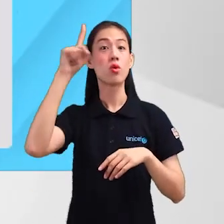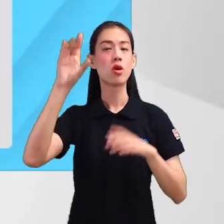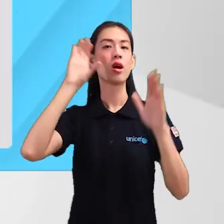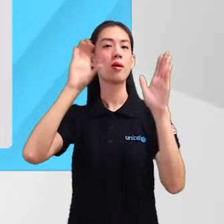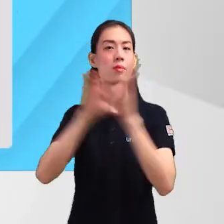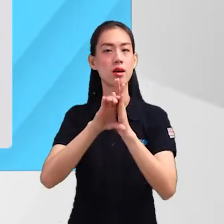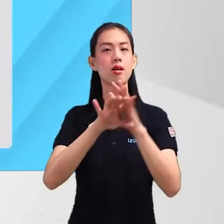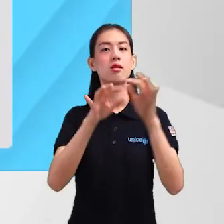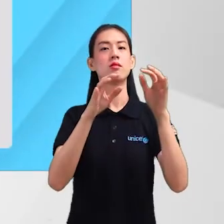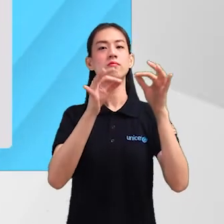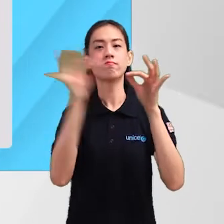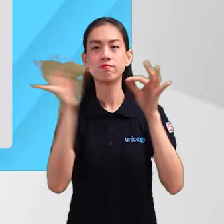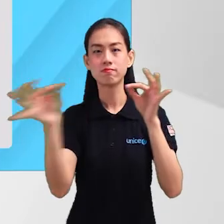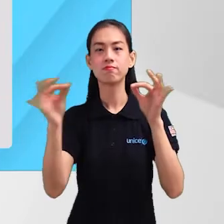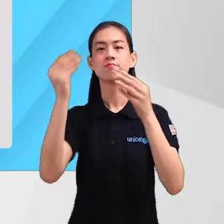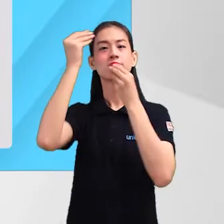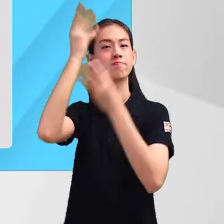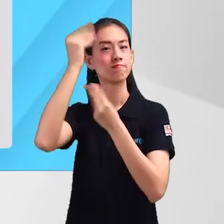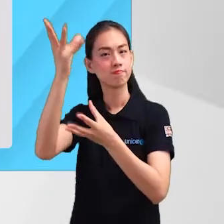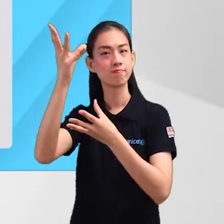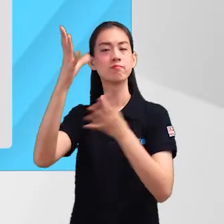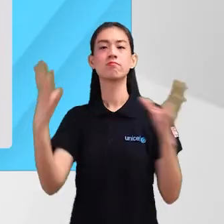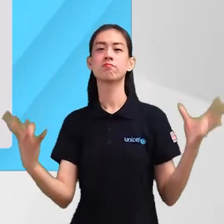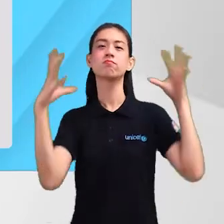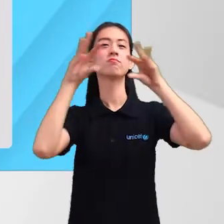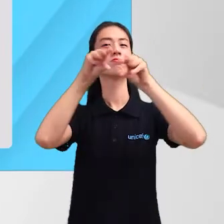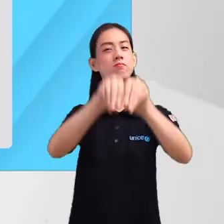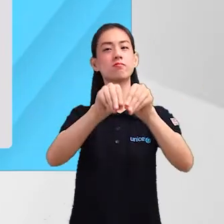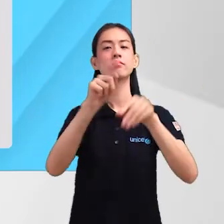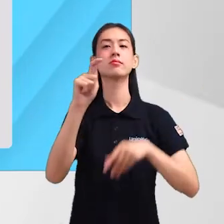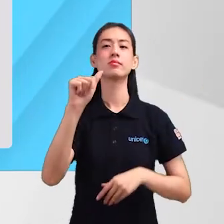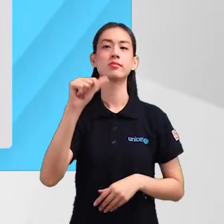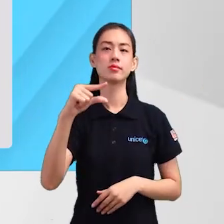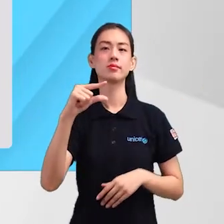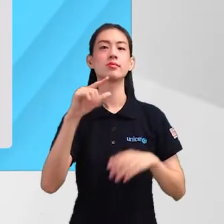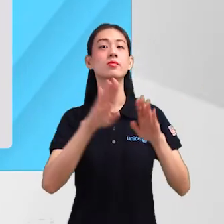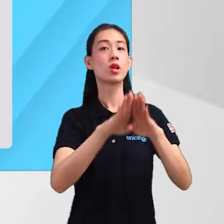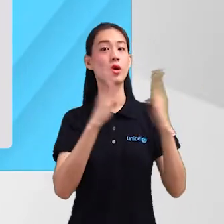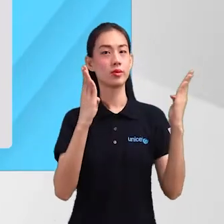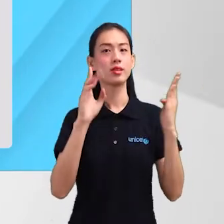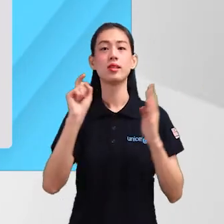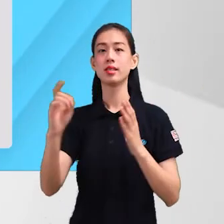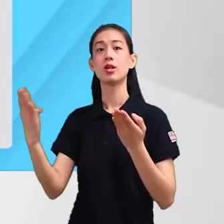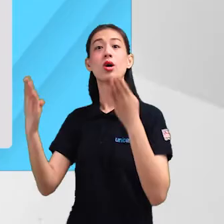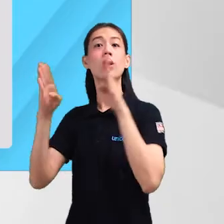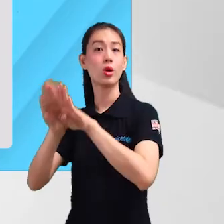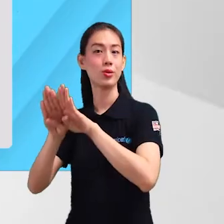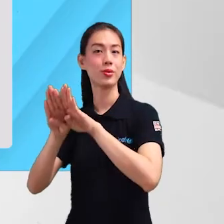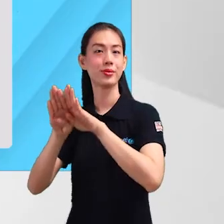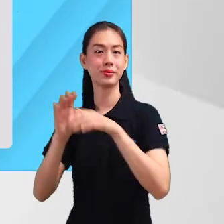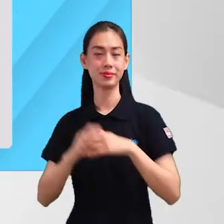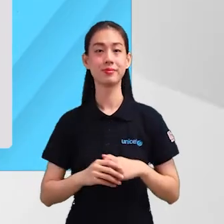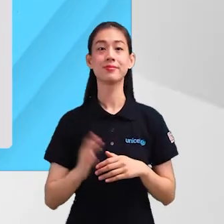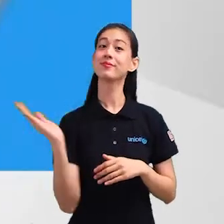HTML seperti teks, image, pautan dan maklumat lain. Semua ini akan diletakkan di antara tag pembuka dan